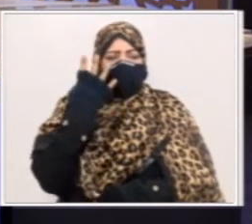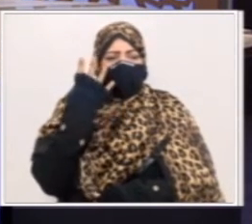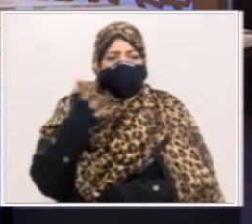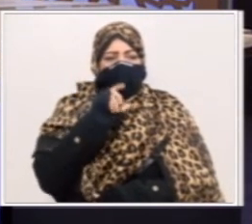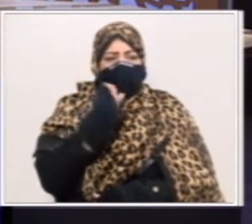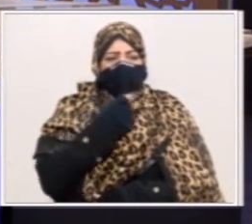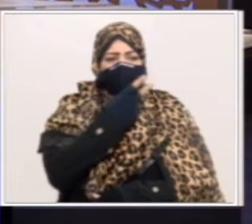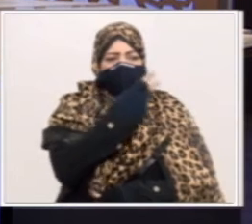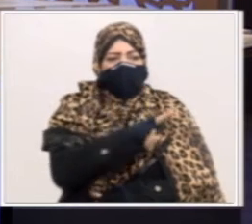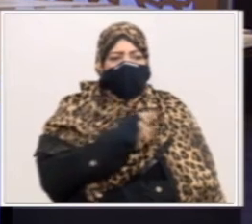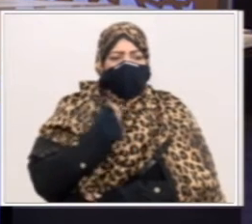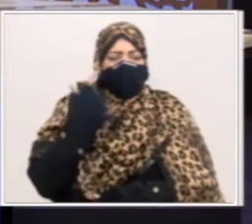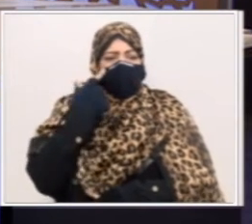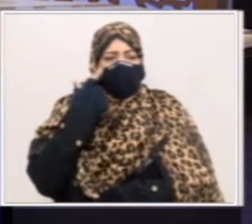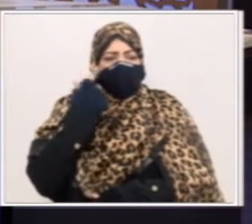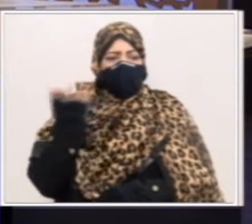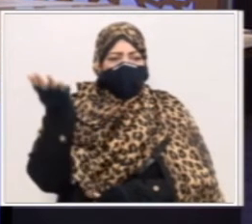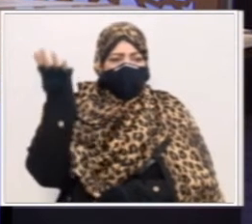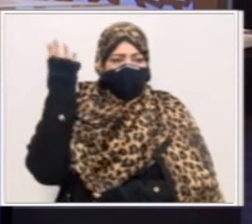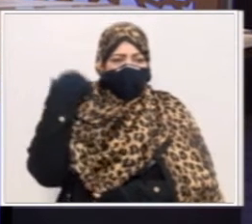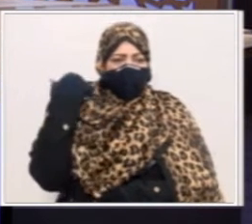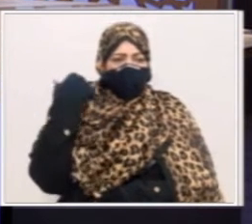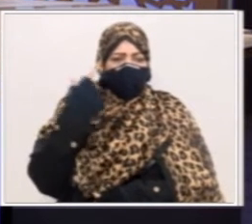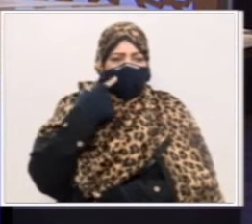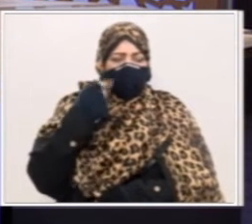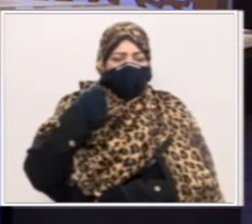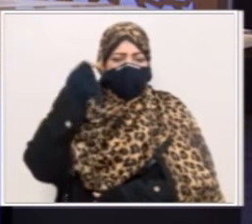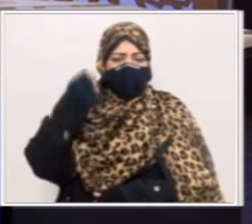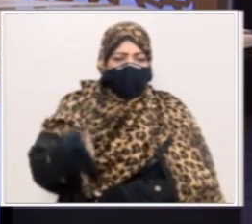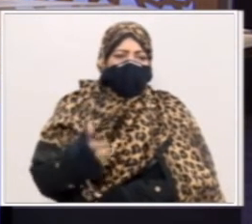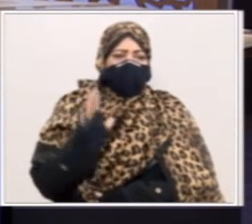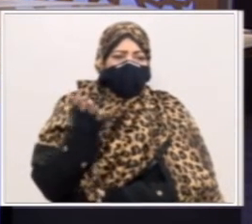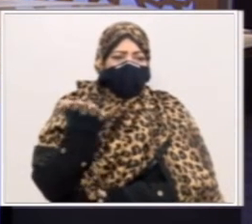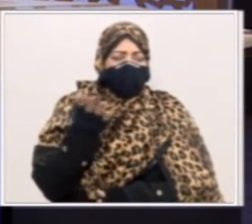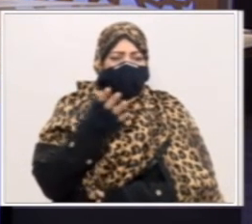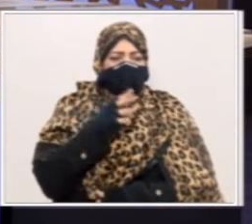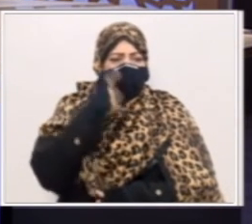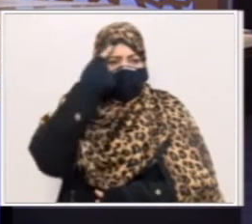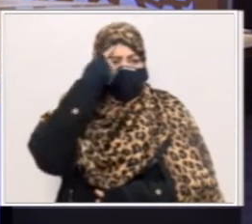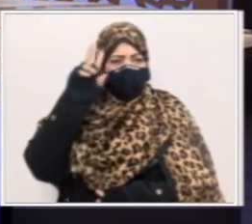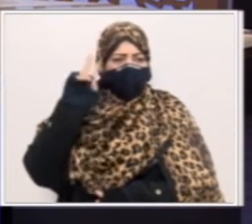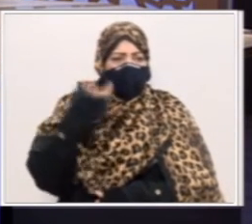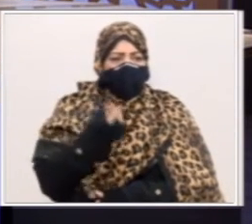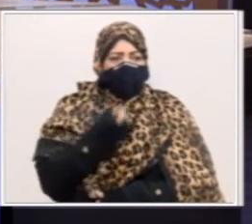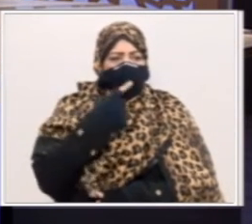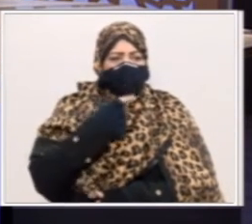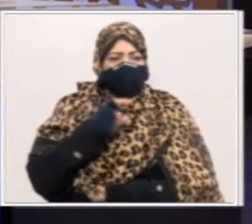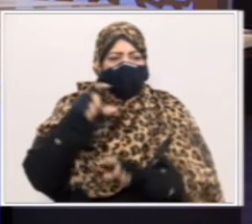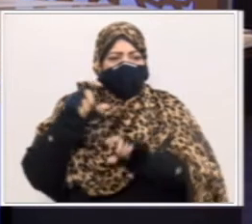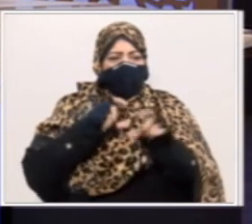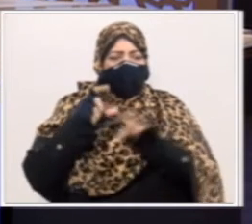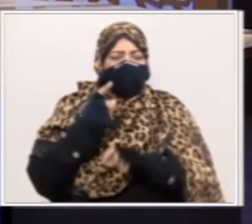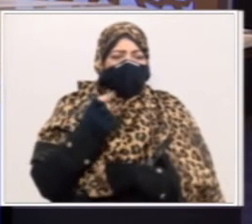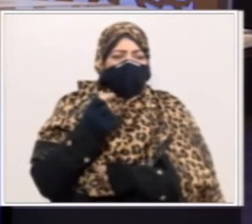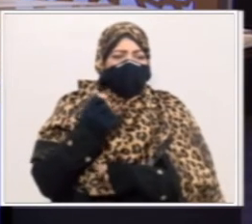انا في المصرف، لكن المصرف هذا ما يجيبش في سيوله هذيك الفتره. السنه اللي فاتت جاب سيوله، مشيت طلعت